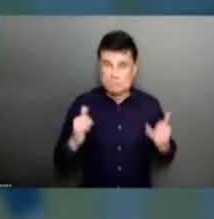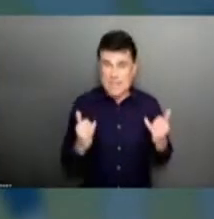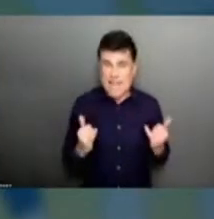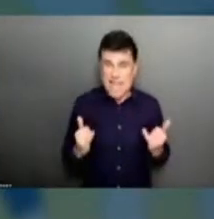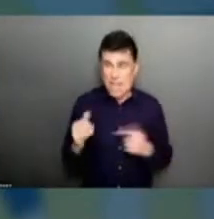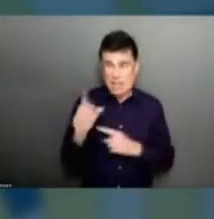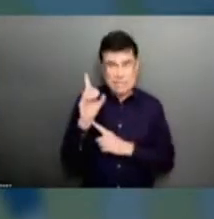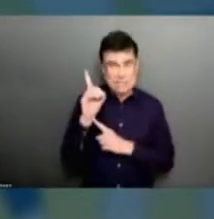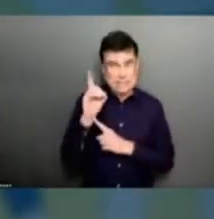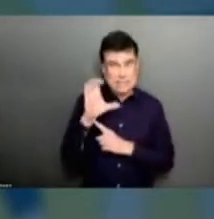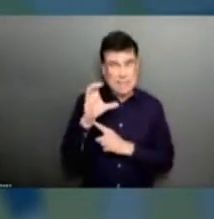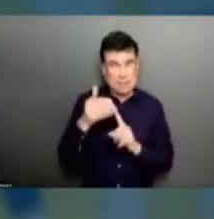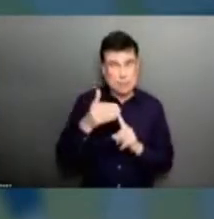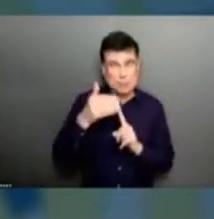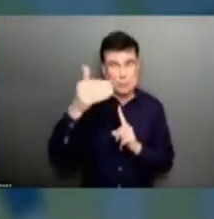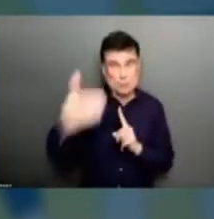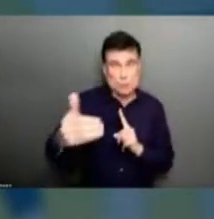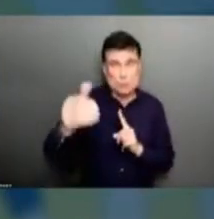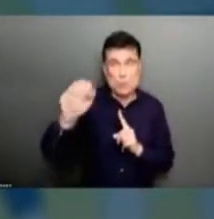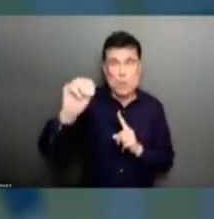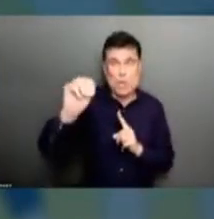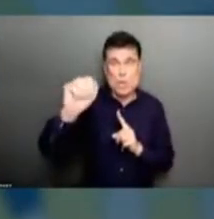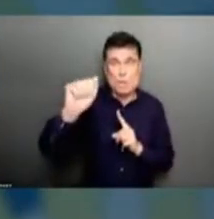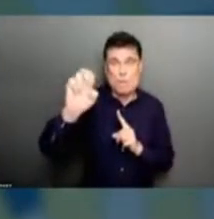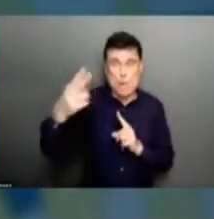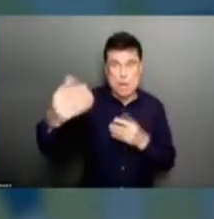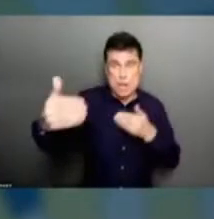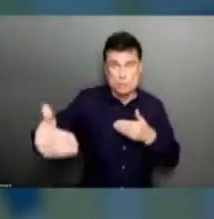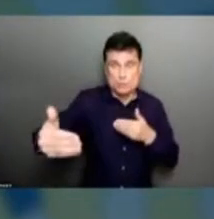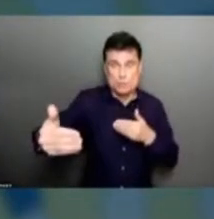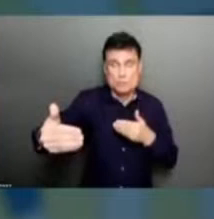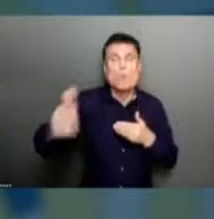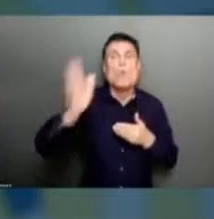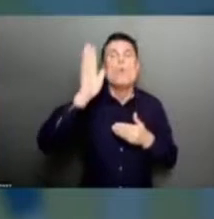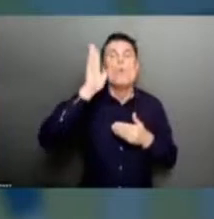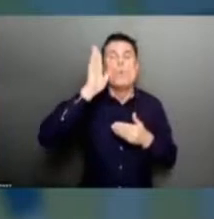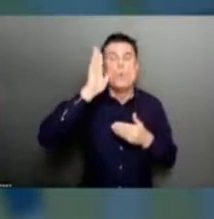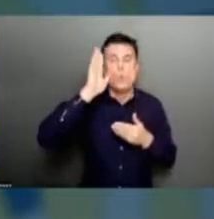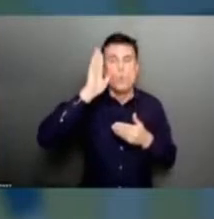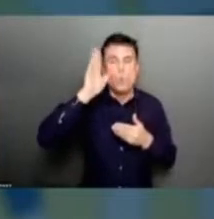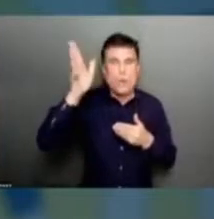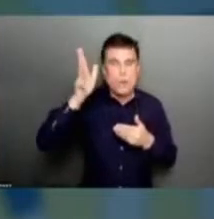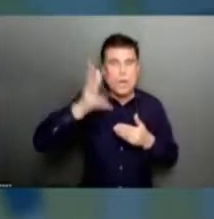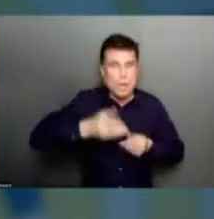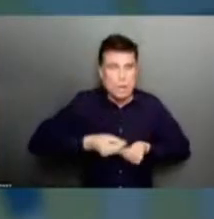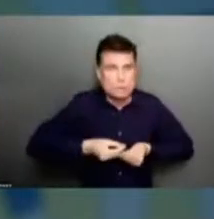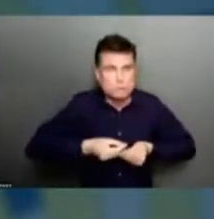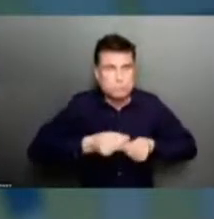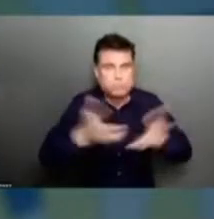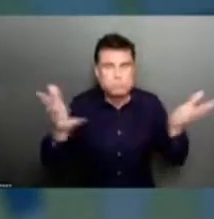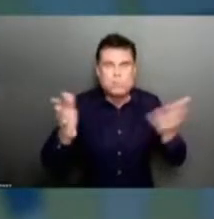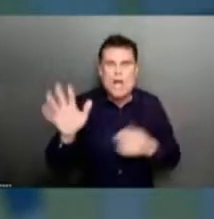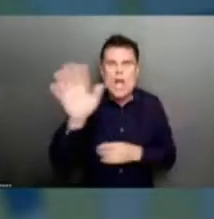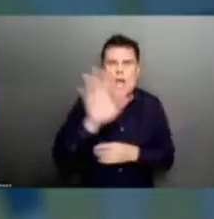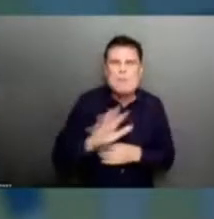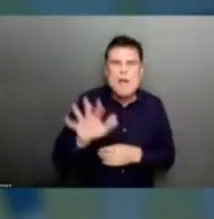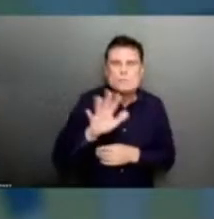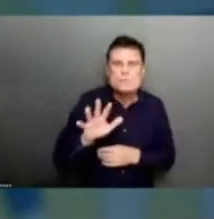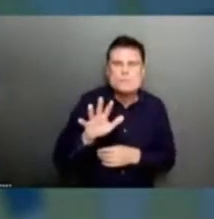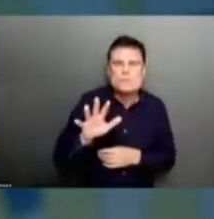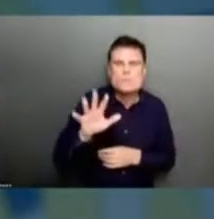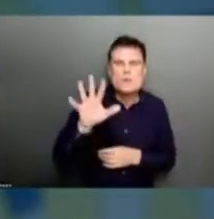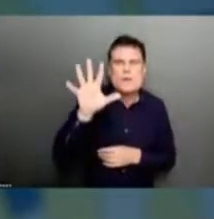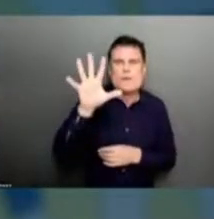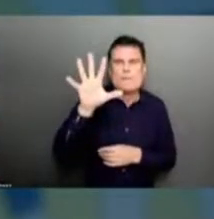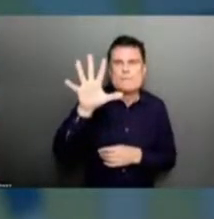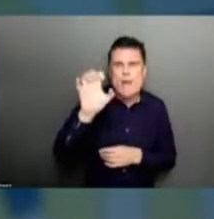about 万针 240,000 那么 people 打 will 第一针的 also 人是有 receive 19 their 万 second 8 dose. 等等等等这 So 个 our 很好 priority 那么 populations 这个 in 呢 more 也